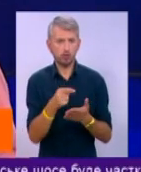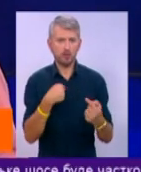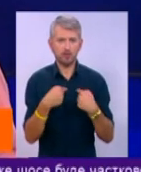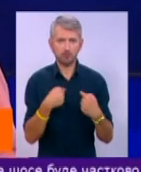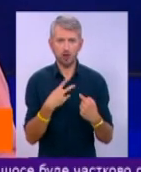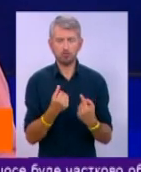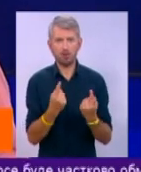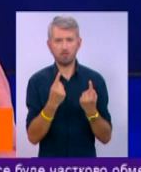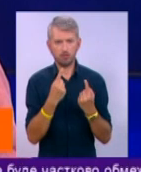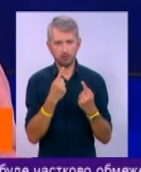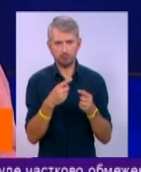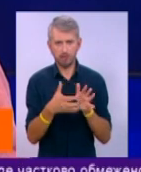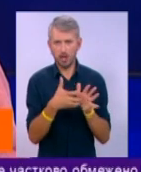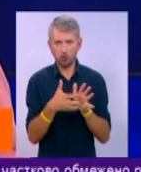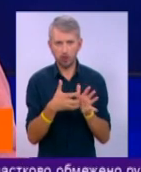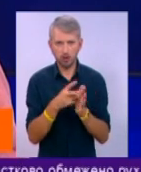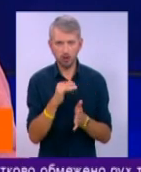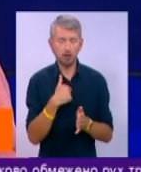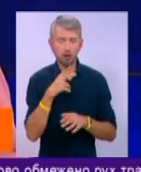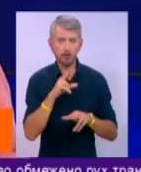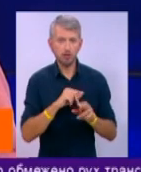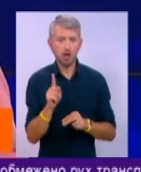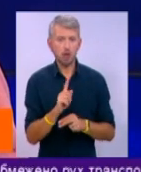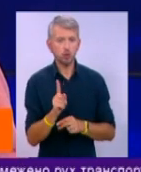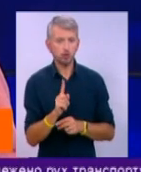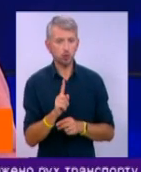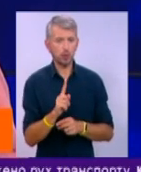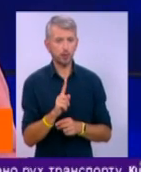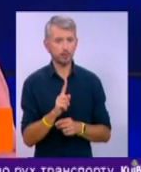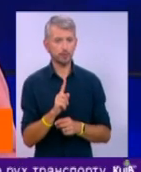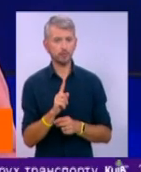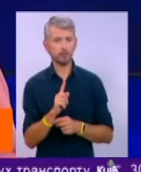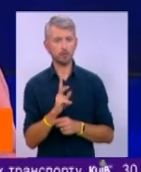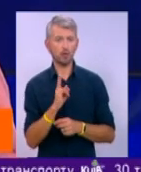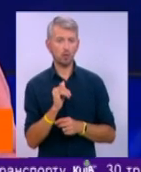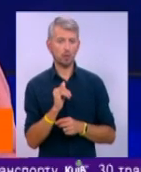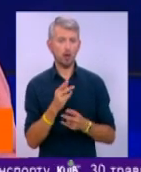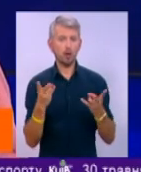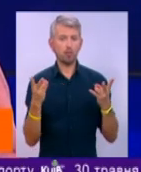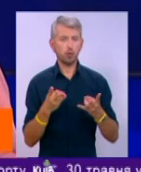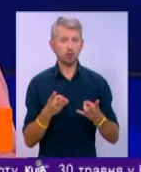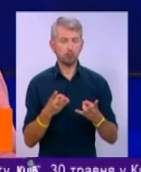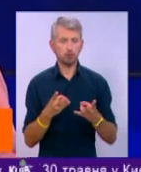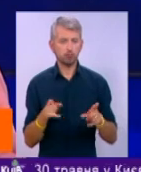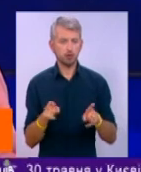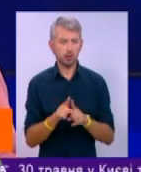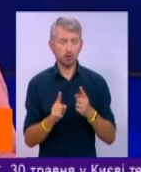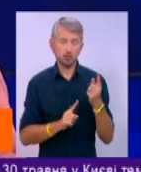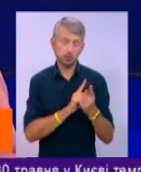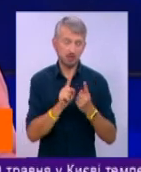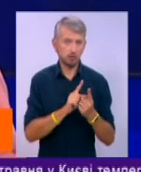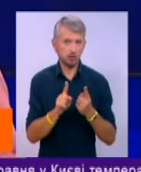на великі недоліки. І я вважаю, що ну, потрібно ну, такі революційні